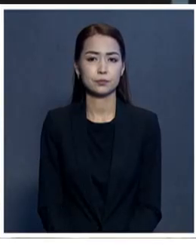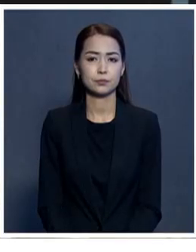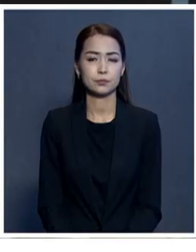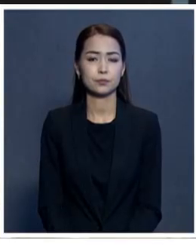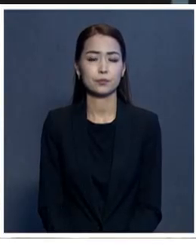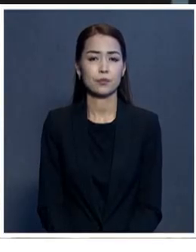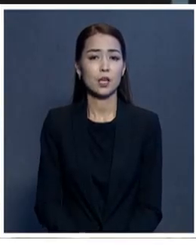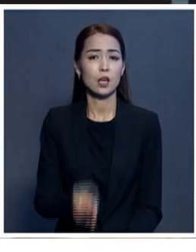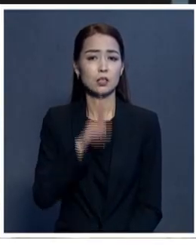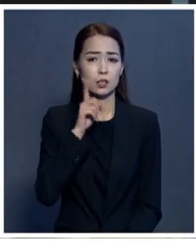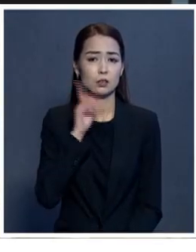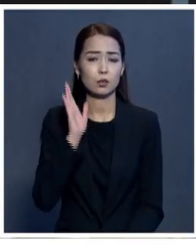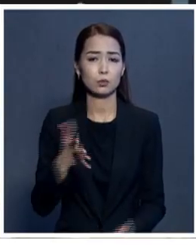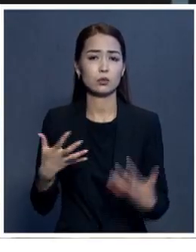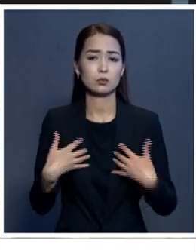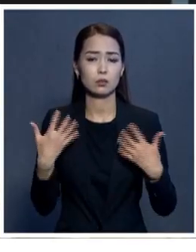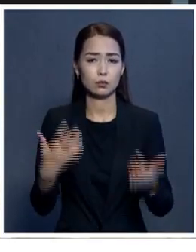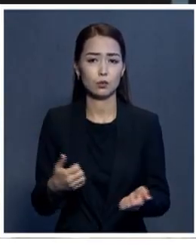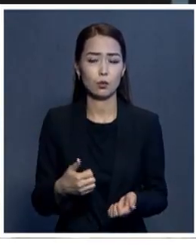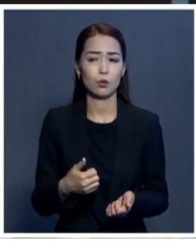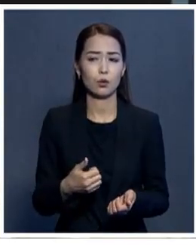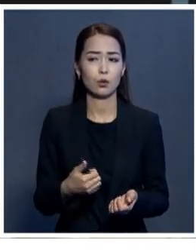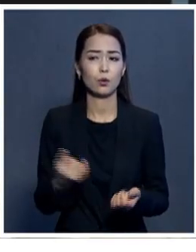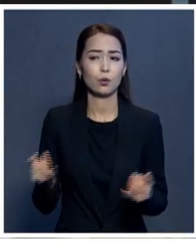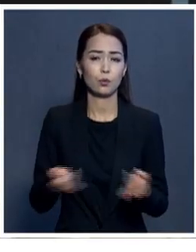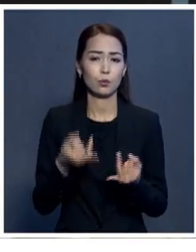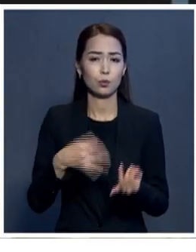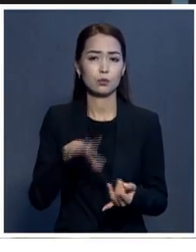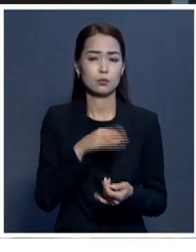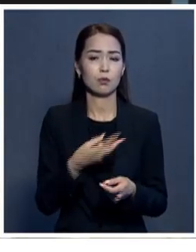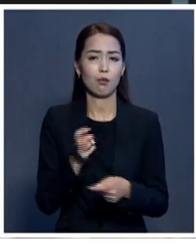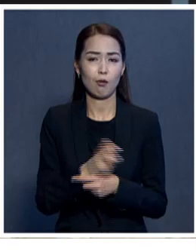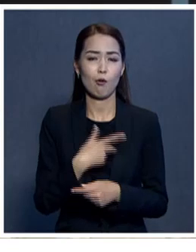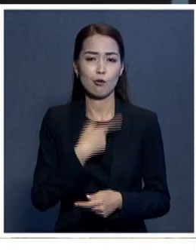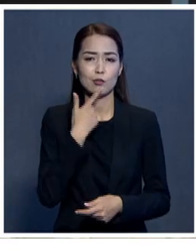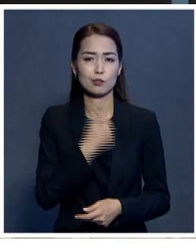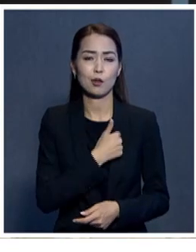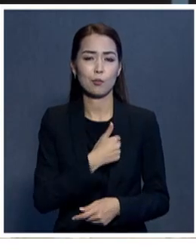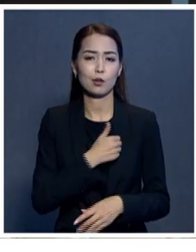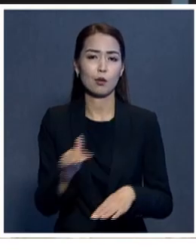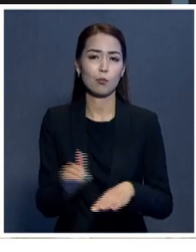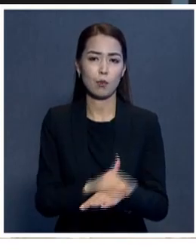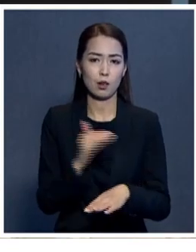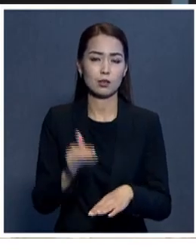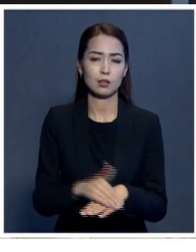Жастарымыз аман болсын, шығыс еліне келіп отырық. Сарбаздарымыз молодец, жақсы.